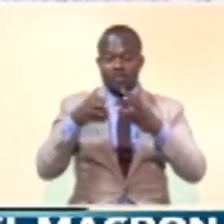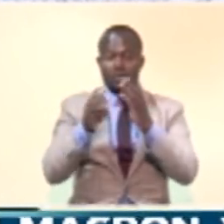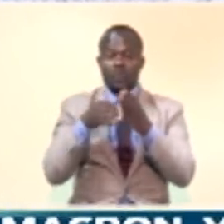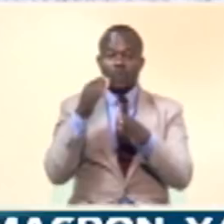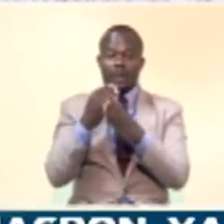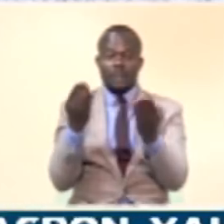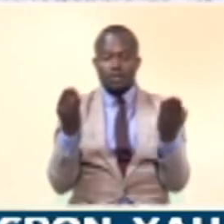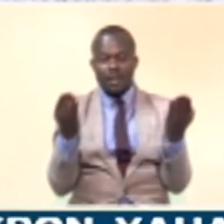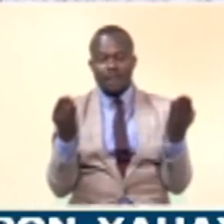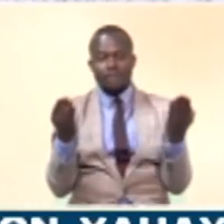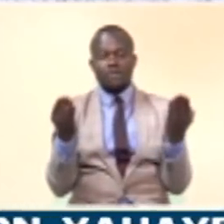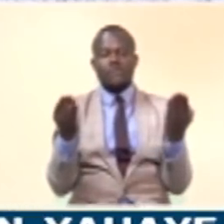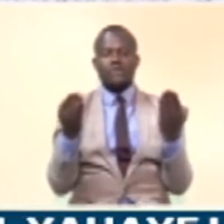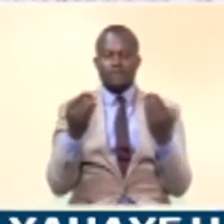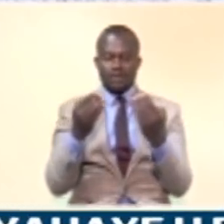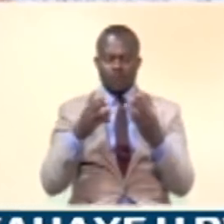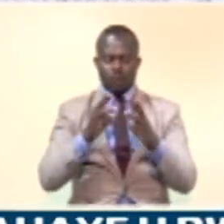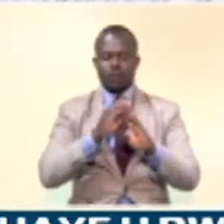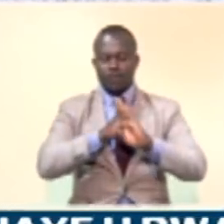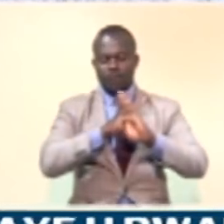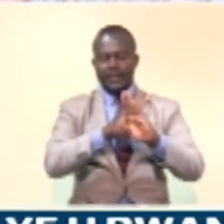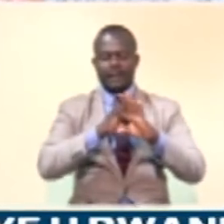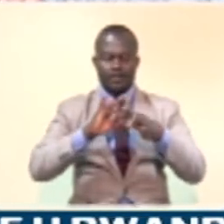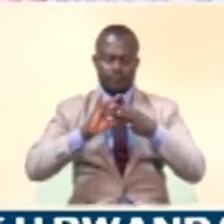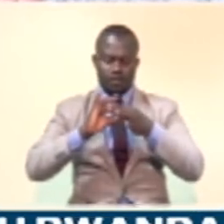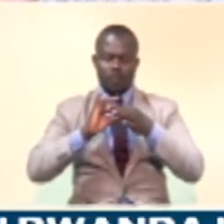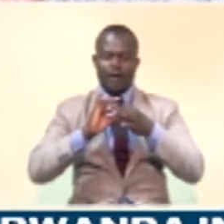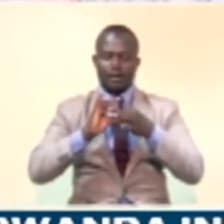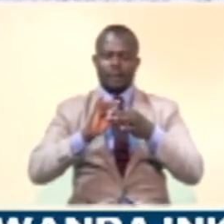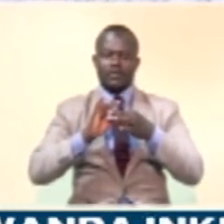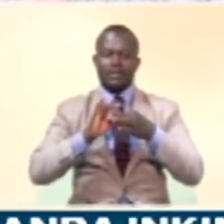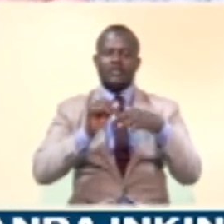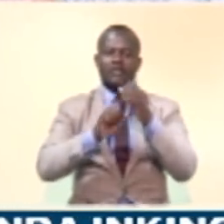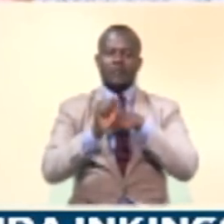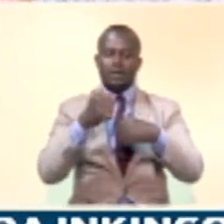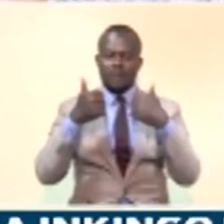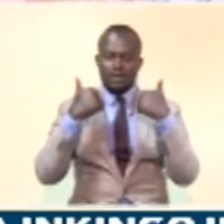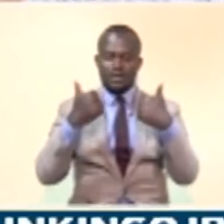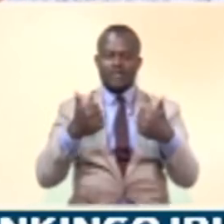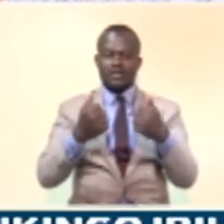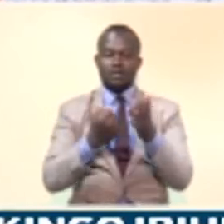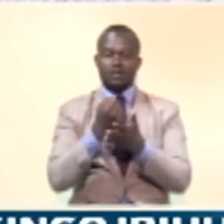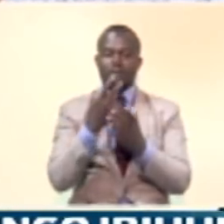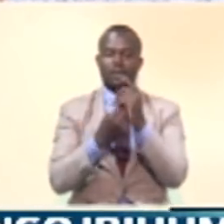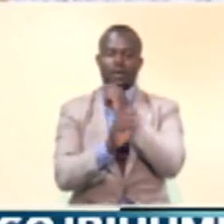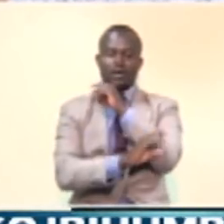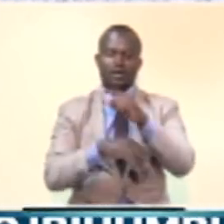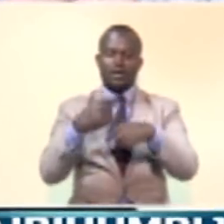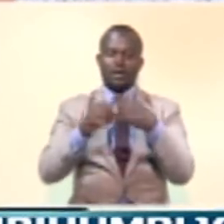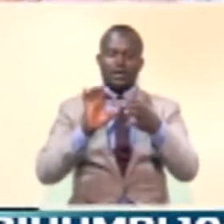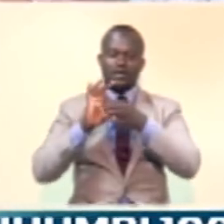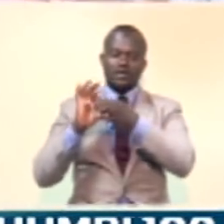hubatswe inkuta zibungabunga ibikorwa bizima bituma ibihugu bikomeza